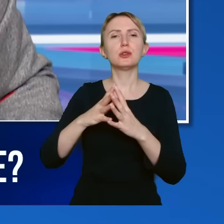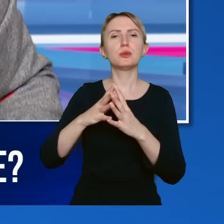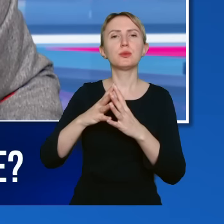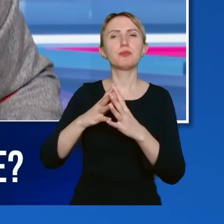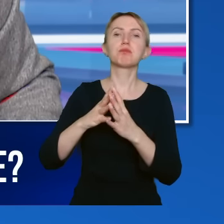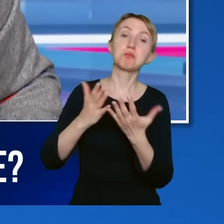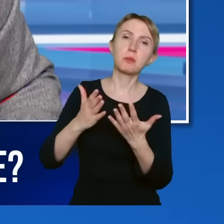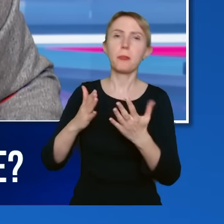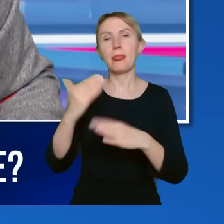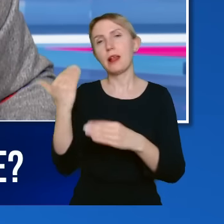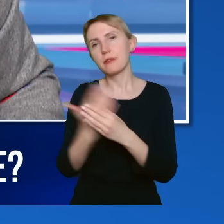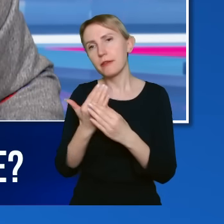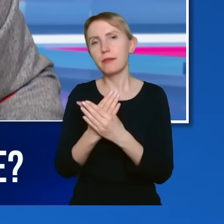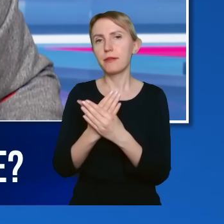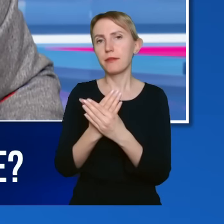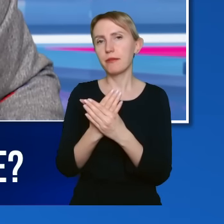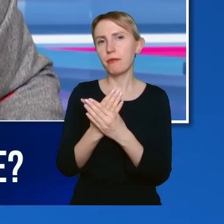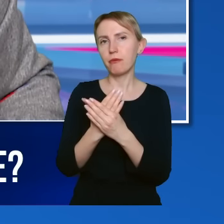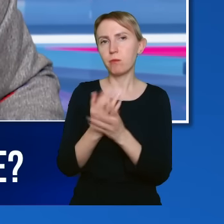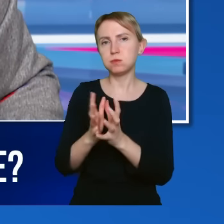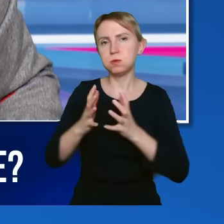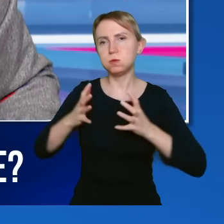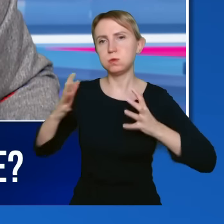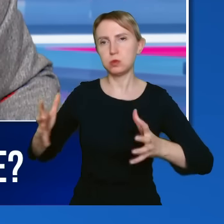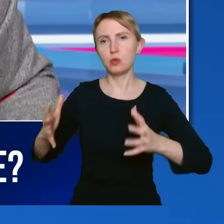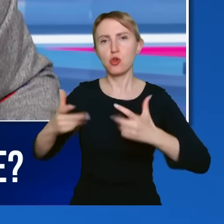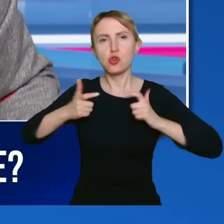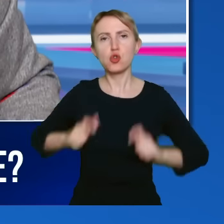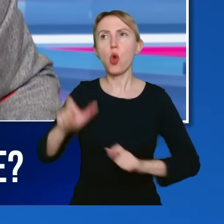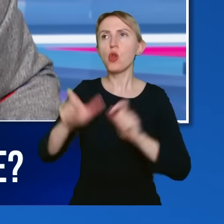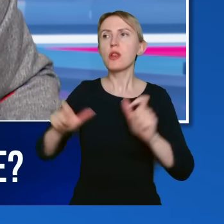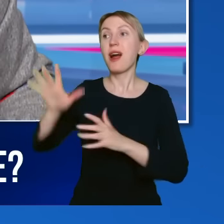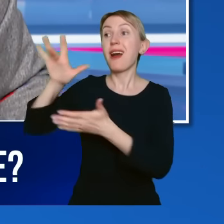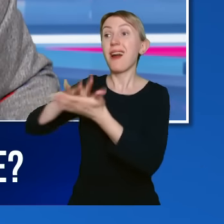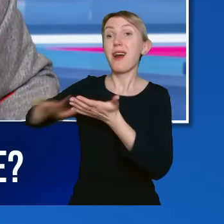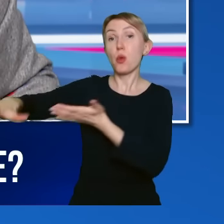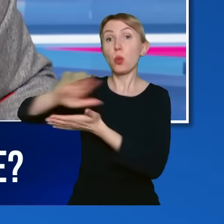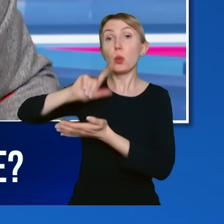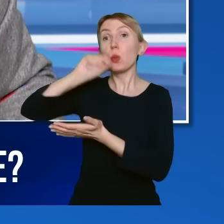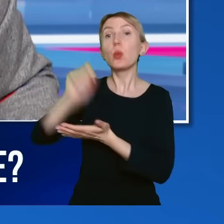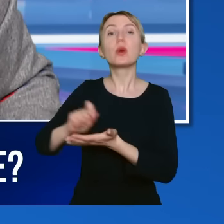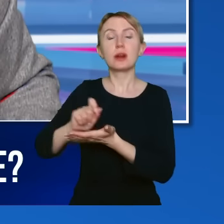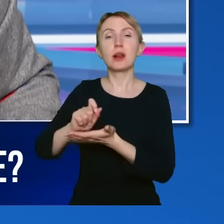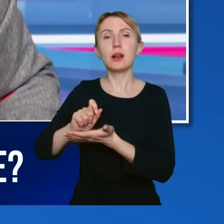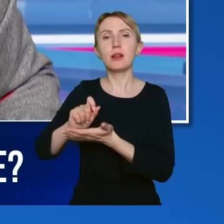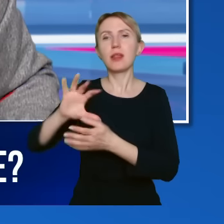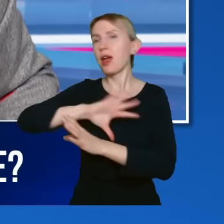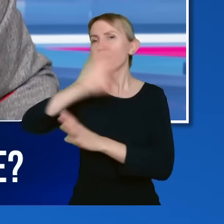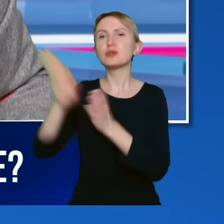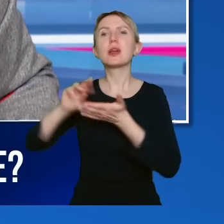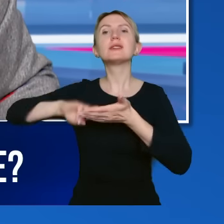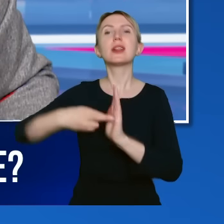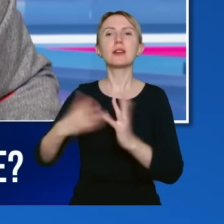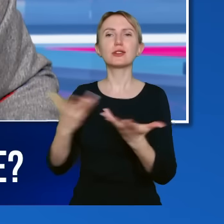nazwijmy to, firm, kompanii wręcz rolniczych na Ukrainie, no to przecież pierwszy, wszystkie są zarejestrowane w jakichś